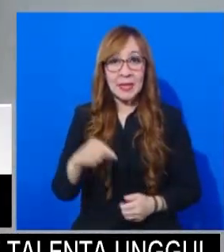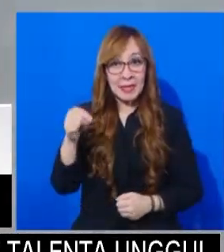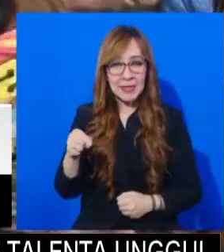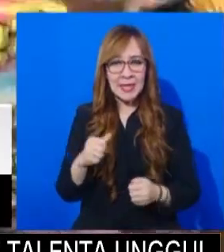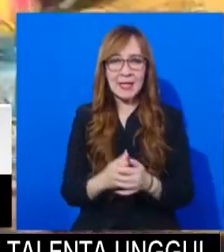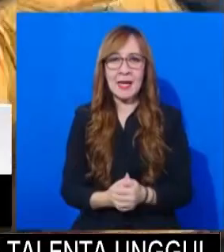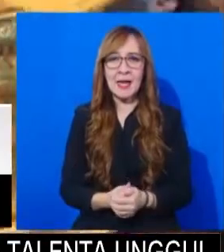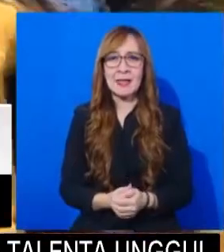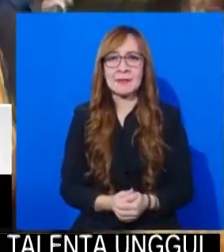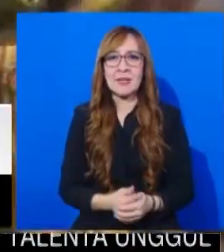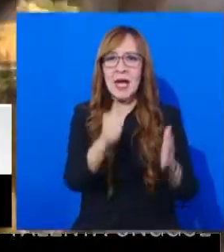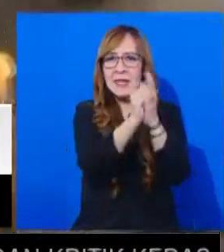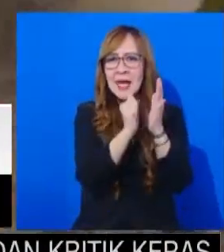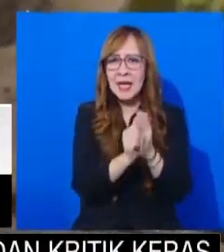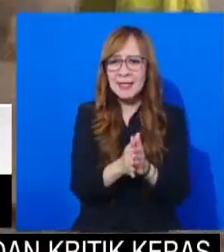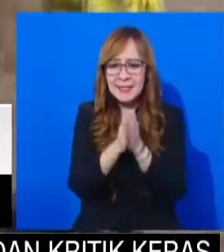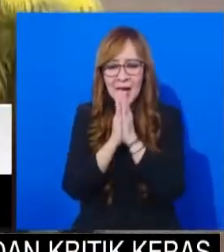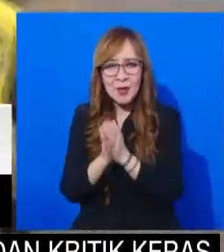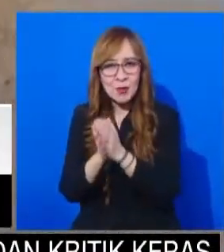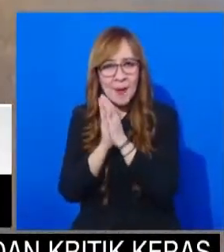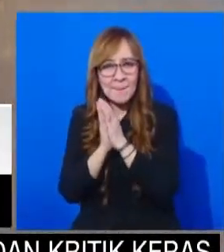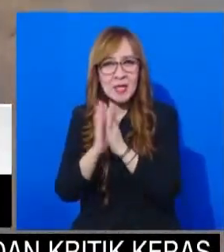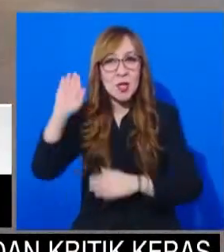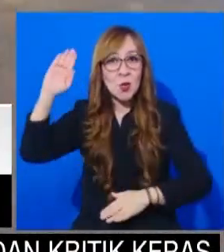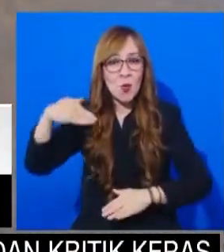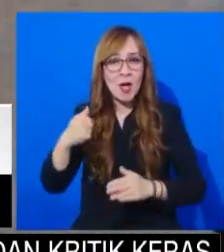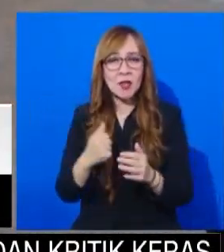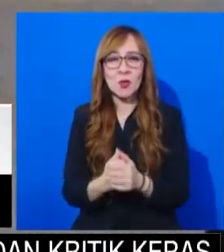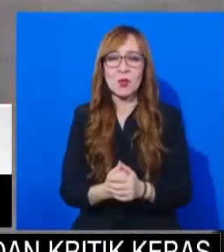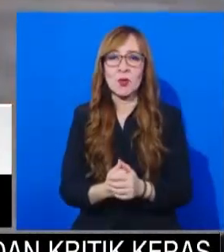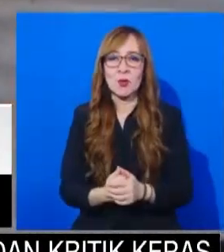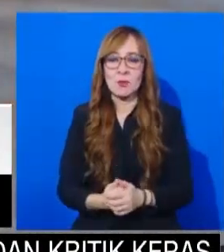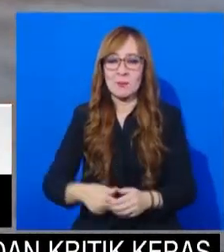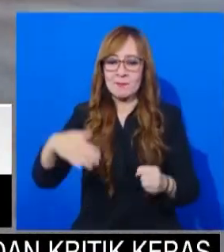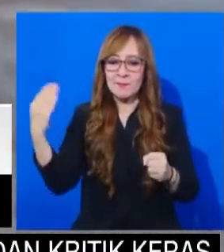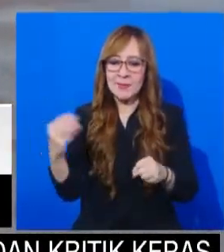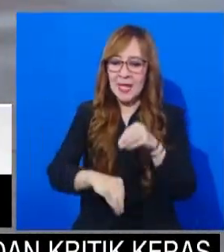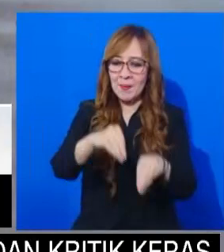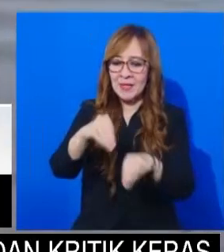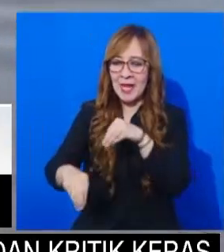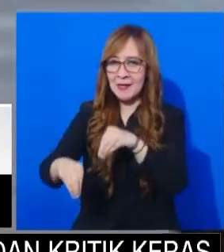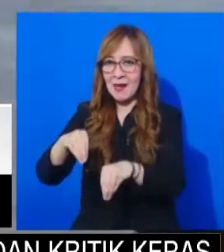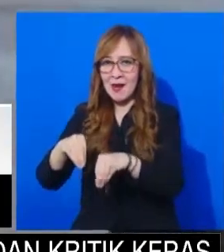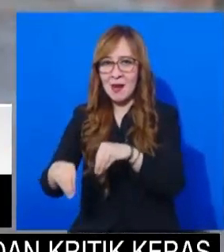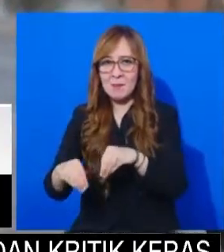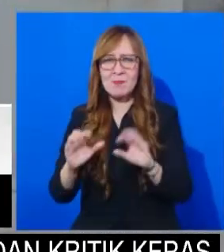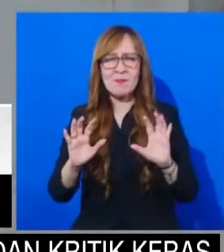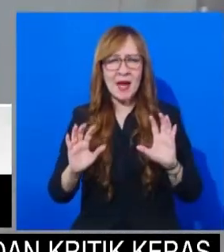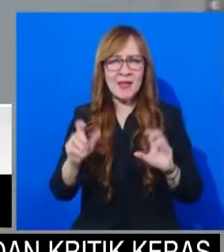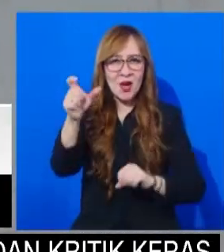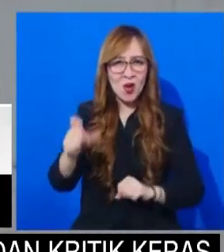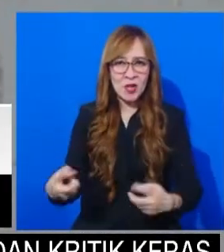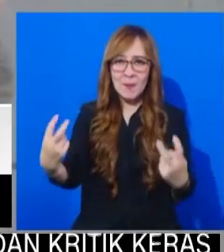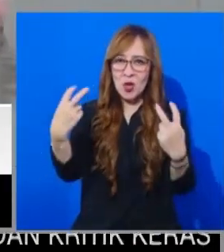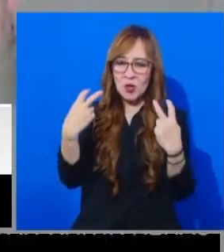ajang silaturahmi dan pestanya para petani saat musim tanam tiba. Tak heran saat lomba ini digelar selalu dipadati penonton.